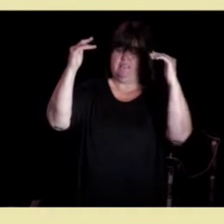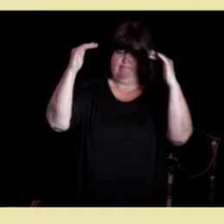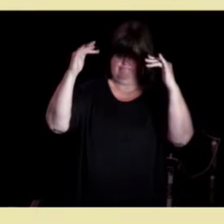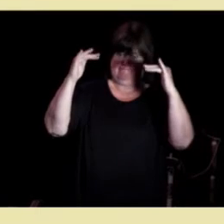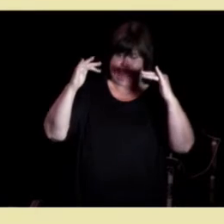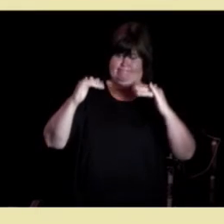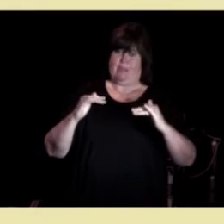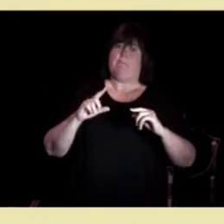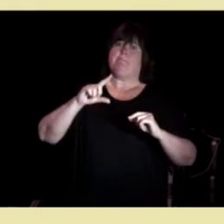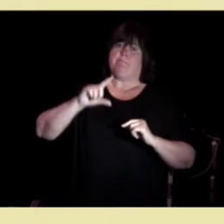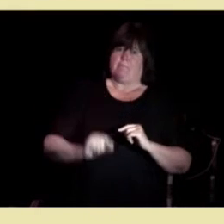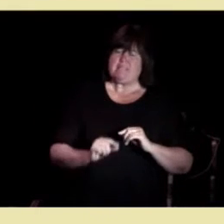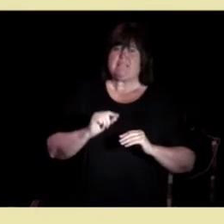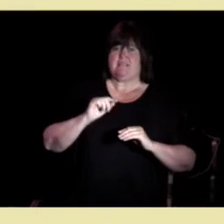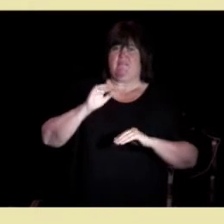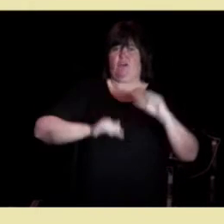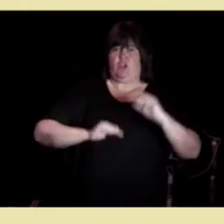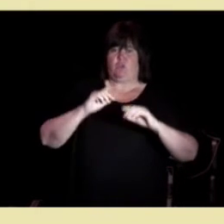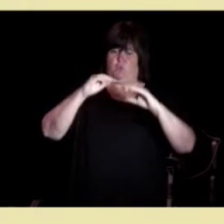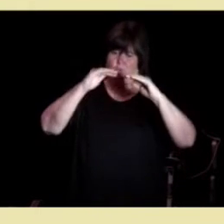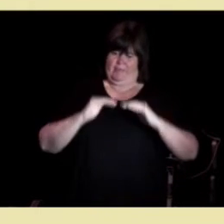minst variasjon nederst.